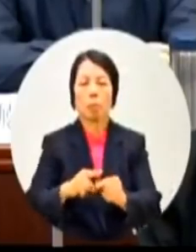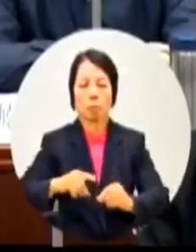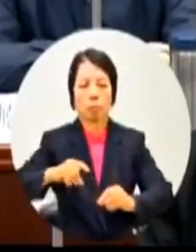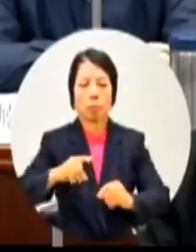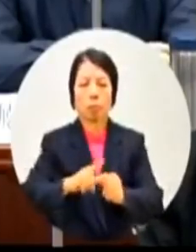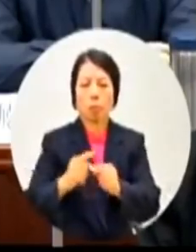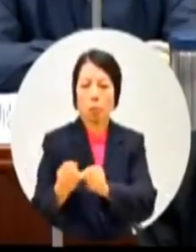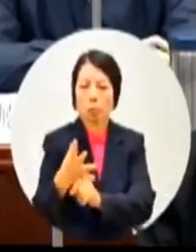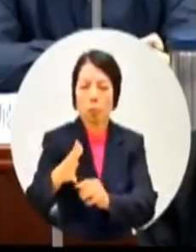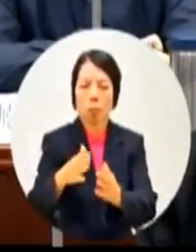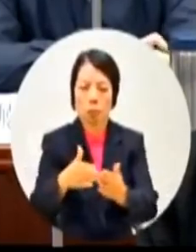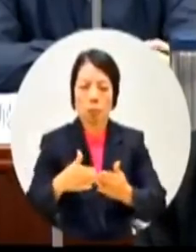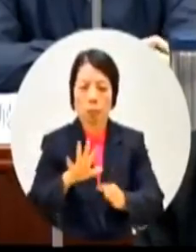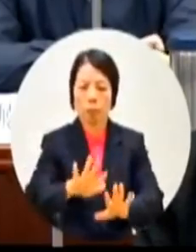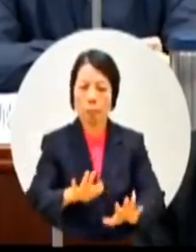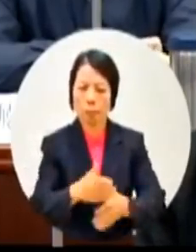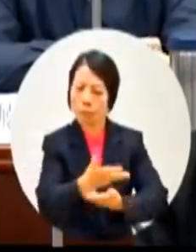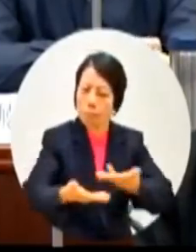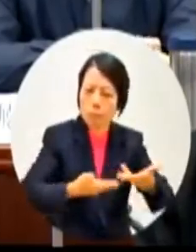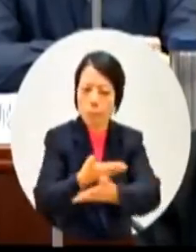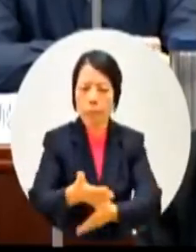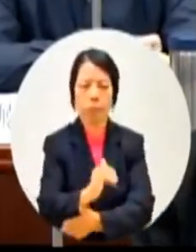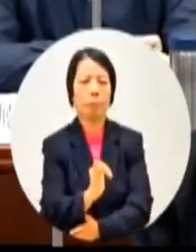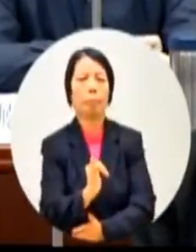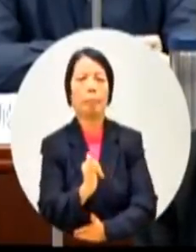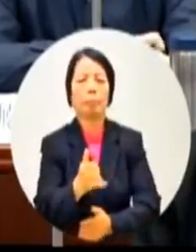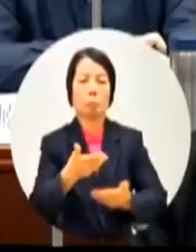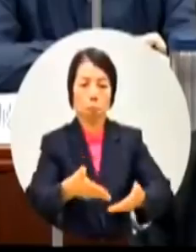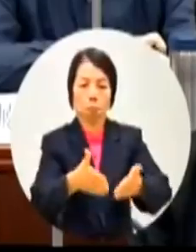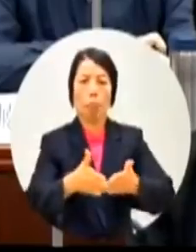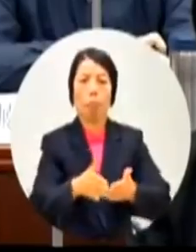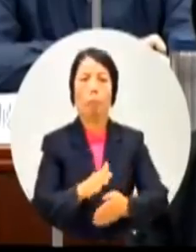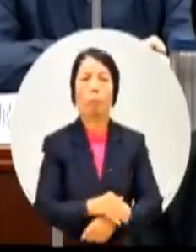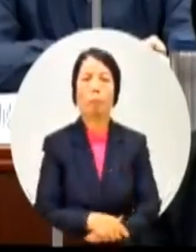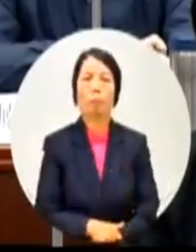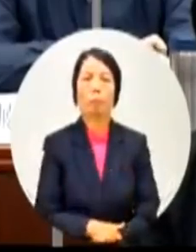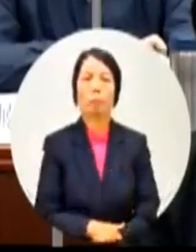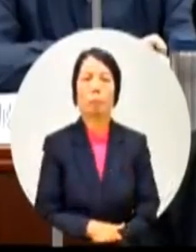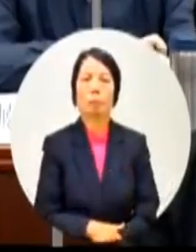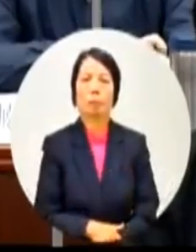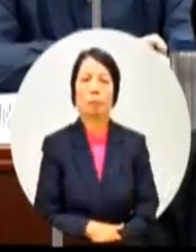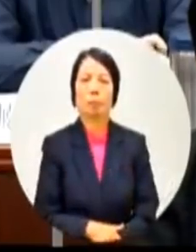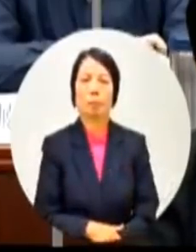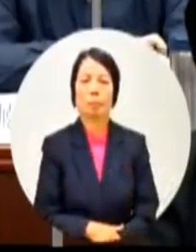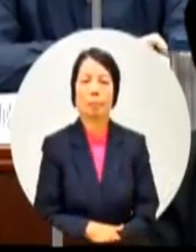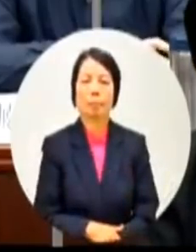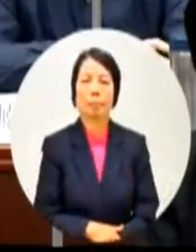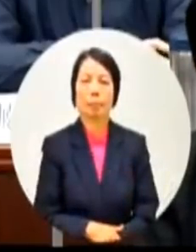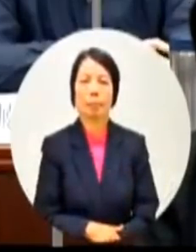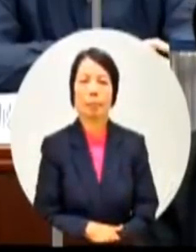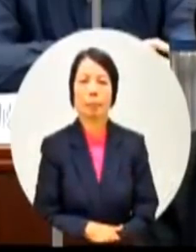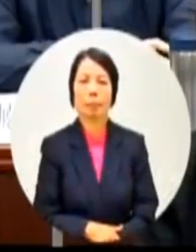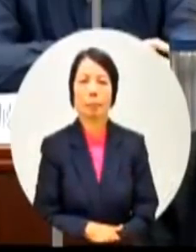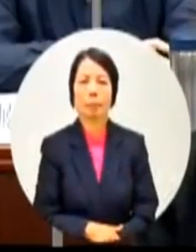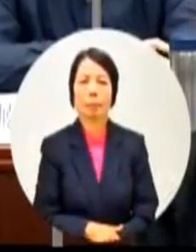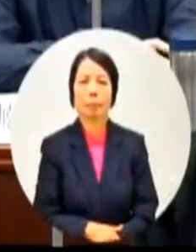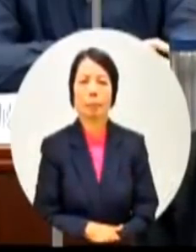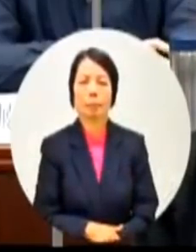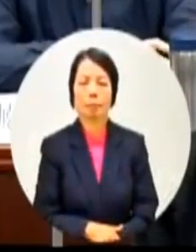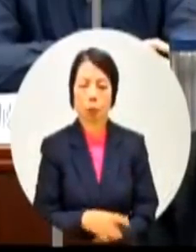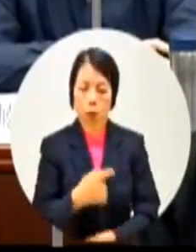发展非常重要，至关重要。所以我大概跟各位党团的答复如